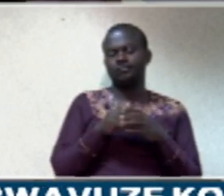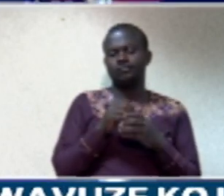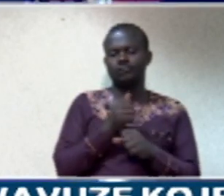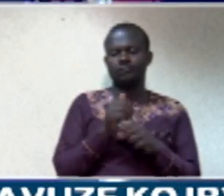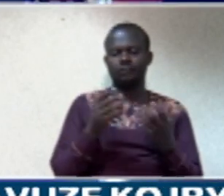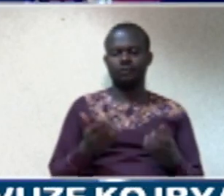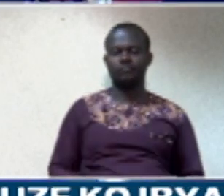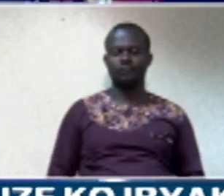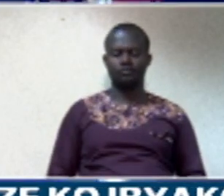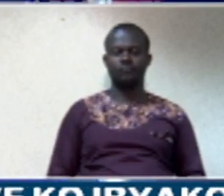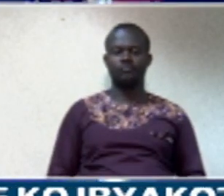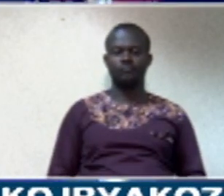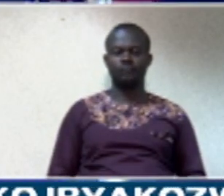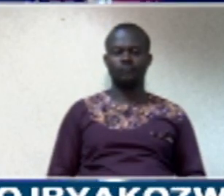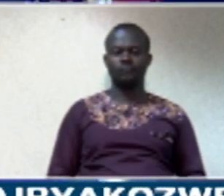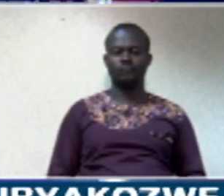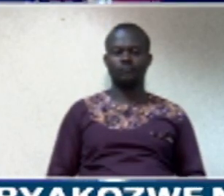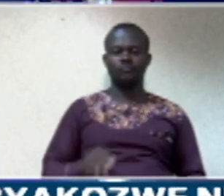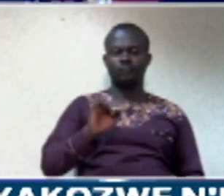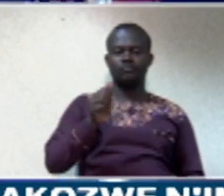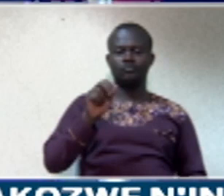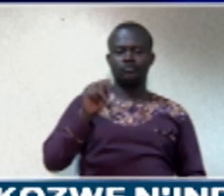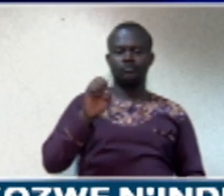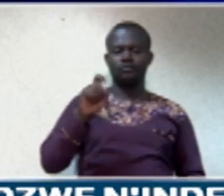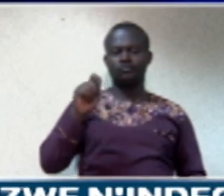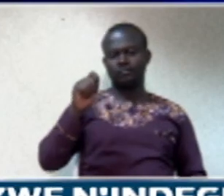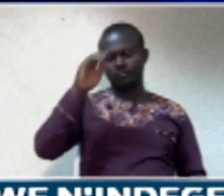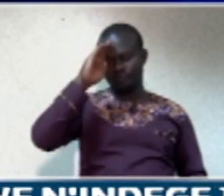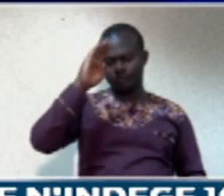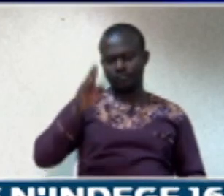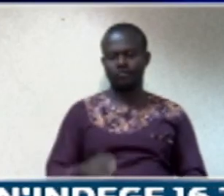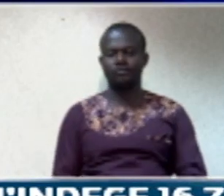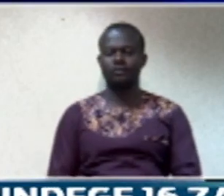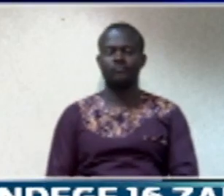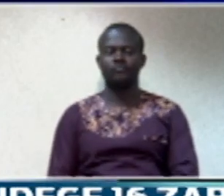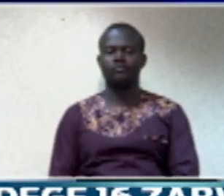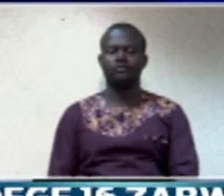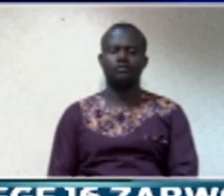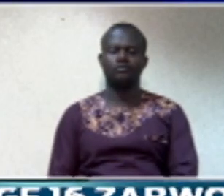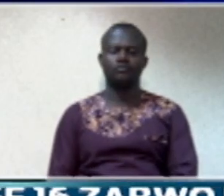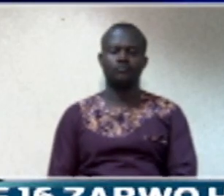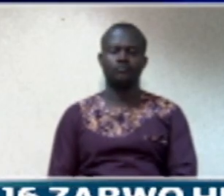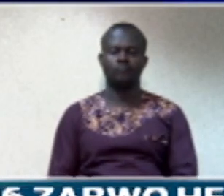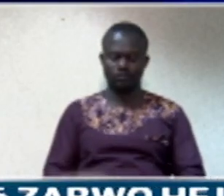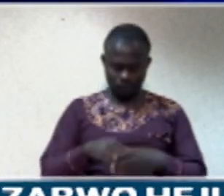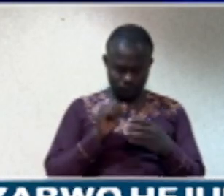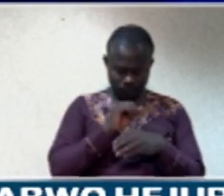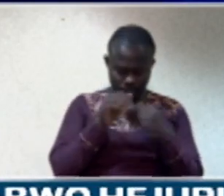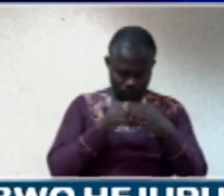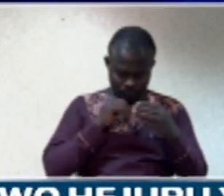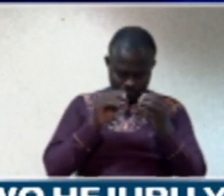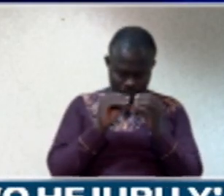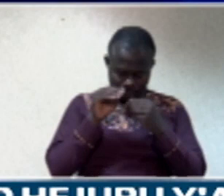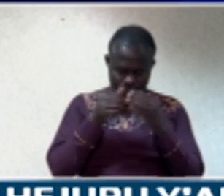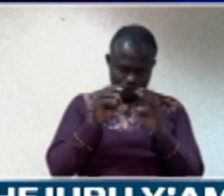buzakorwa. Turi kumwe na Jeannette w'ababyeyi. Jeannette w'ababyeyi tuguha ikaze biriwe neza. Yego. Sena ntiyumvikanye